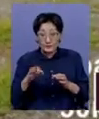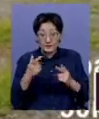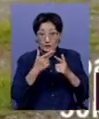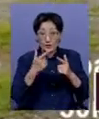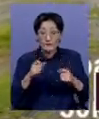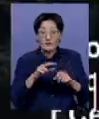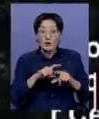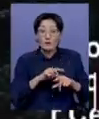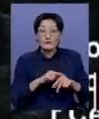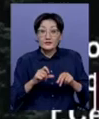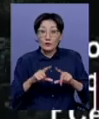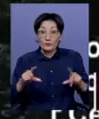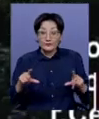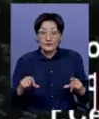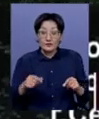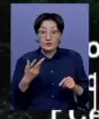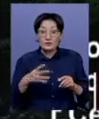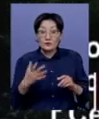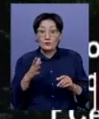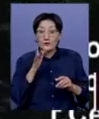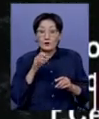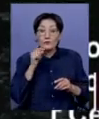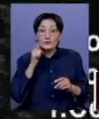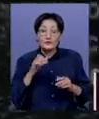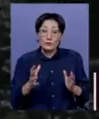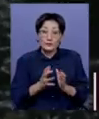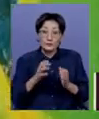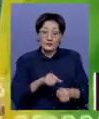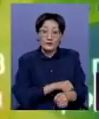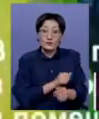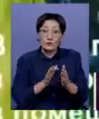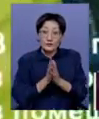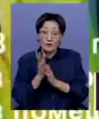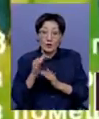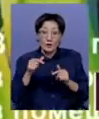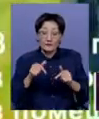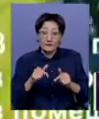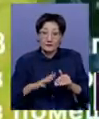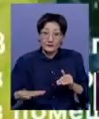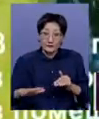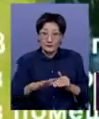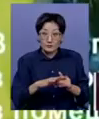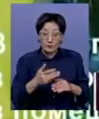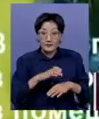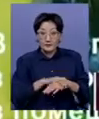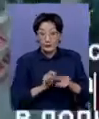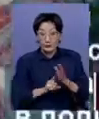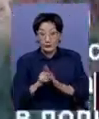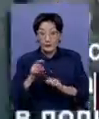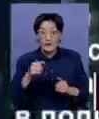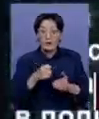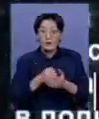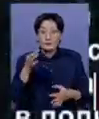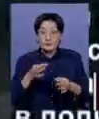сообщили в департаменте на транспорте, 45-летний мужчина хранил коноплю и марихуану прямо во дворе. По факту начато